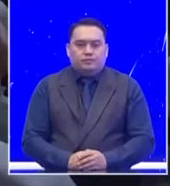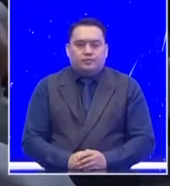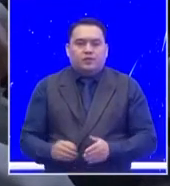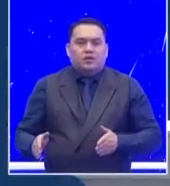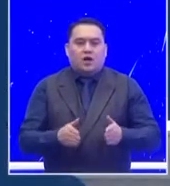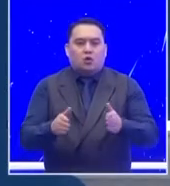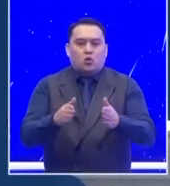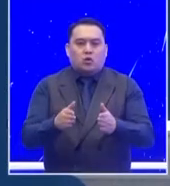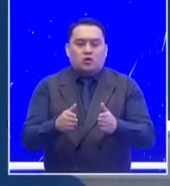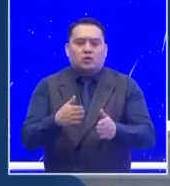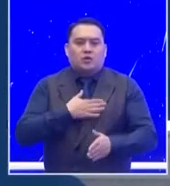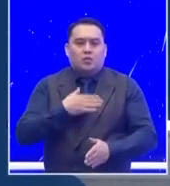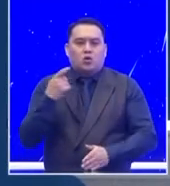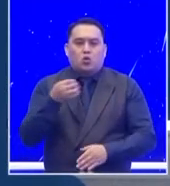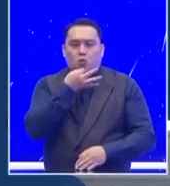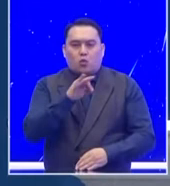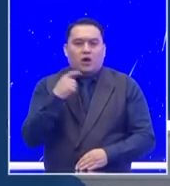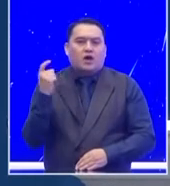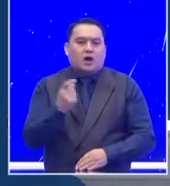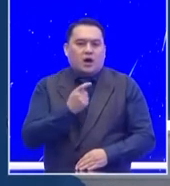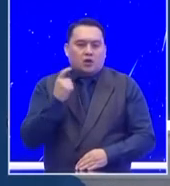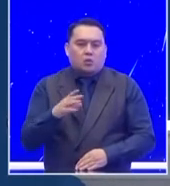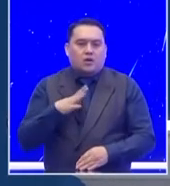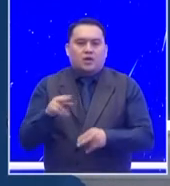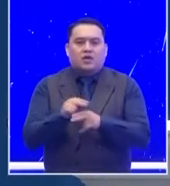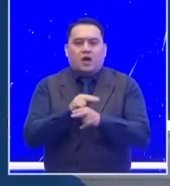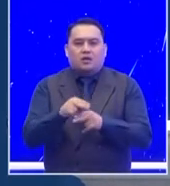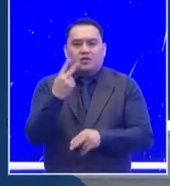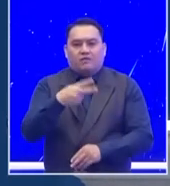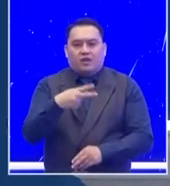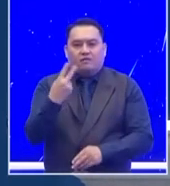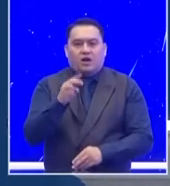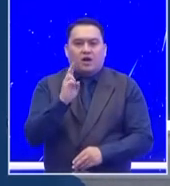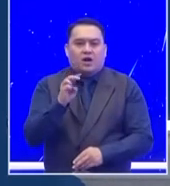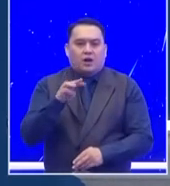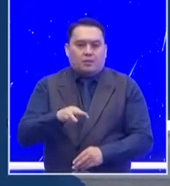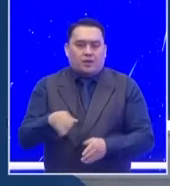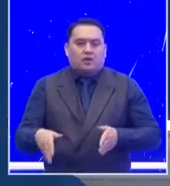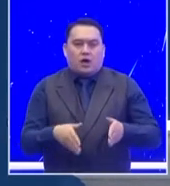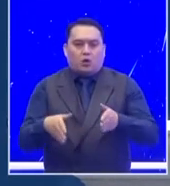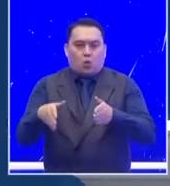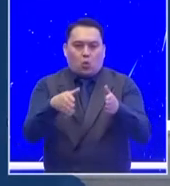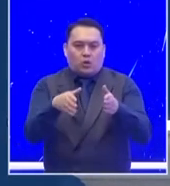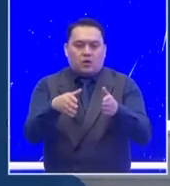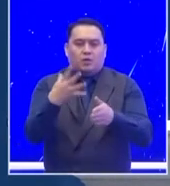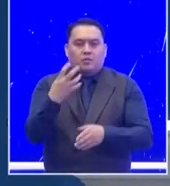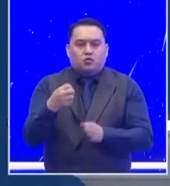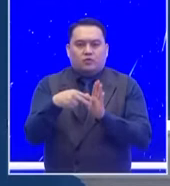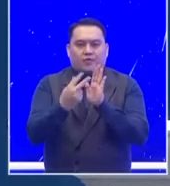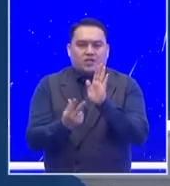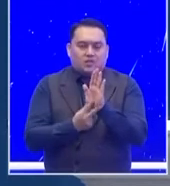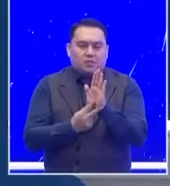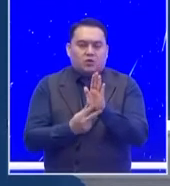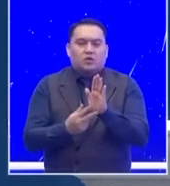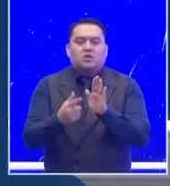Дороги являются корнем любой экономики. За последний год были отремонтированы 22 километра местных автомобильных дорог из 580 на